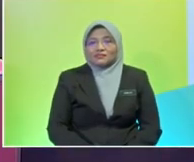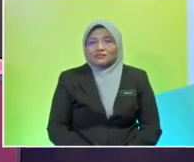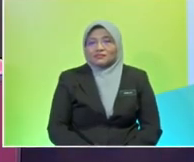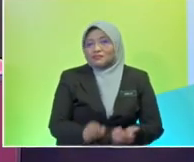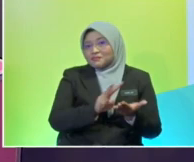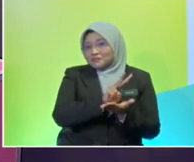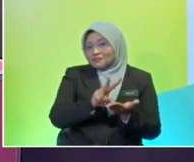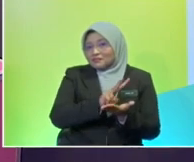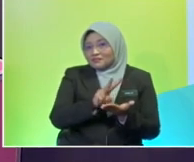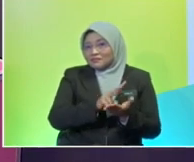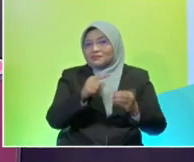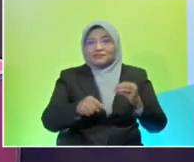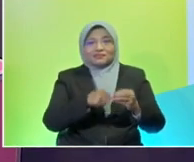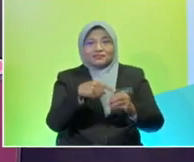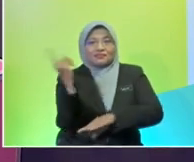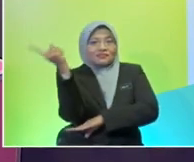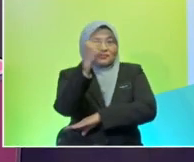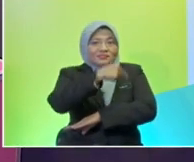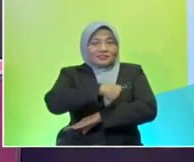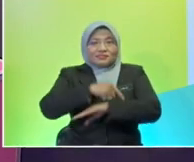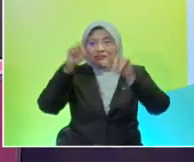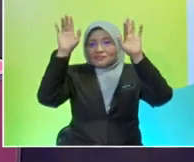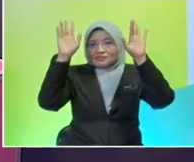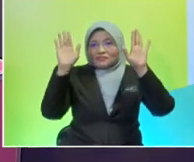video tentang hari hujan